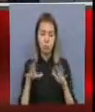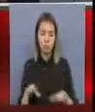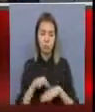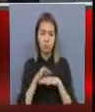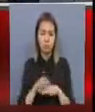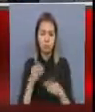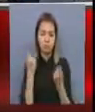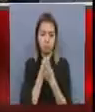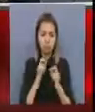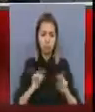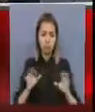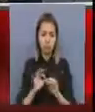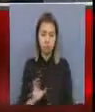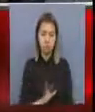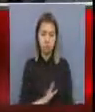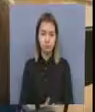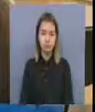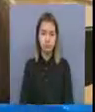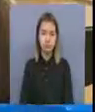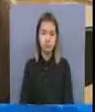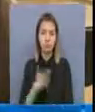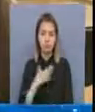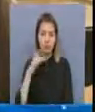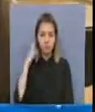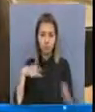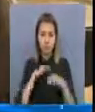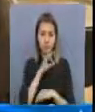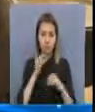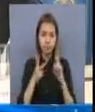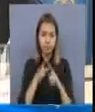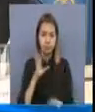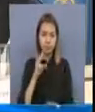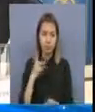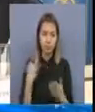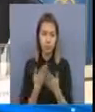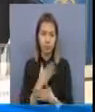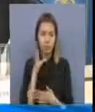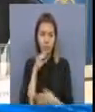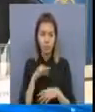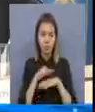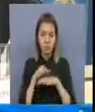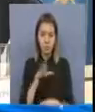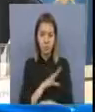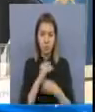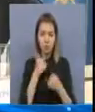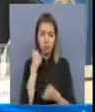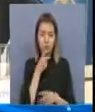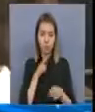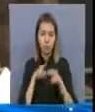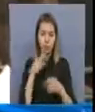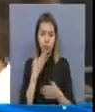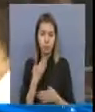туралы ақпарат берді. Мен қазақтың мега жобасының екінші маусымы жаңа қарқынмен қанат жайды. Биыл жобаның іріктеу